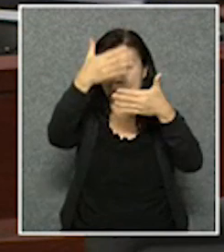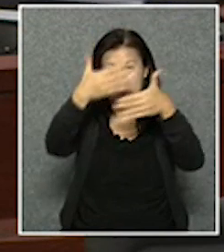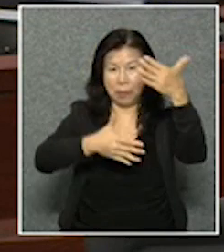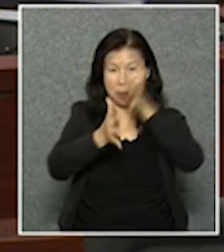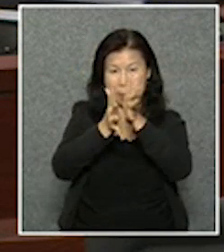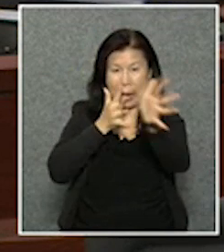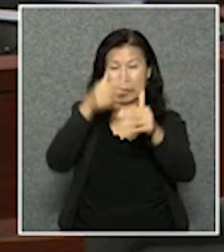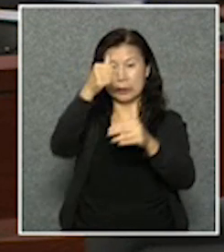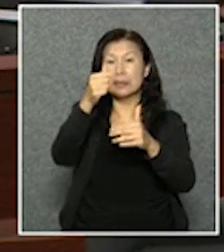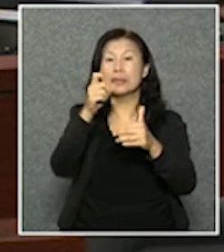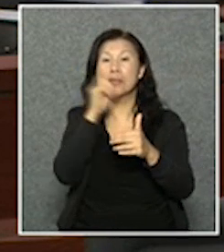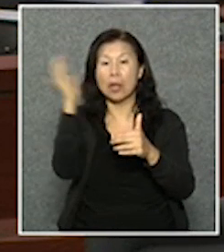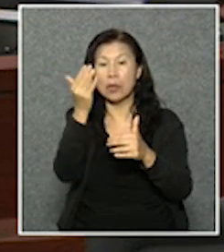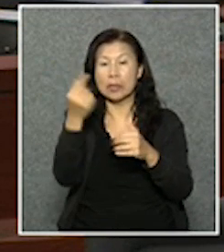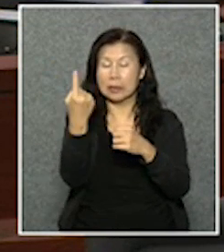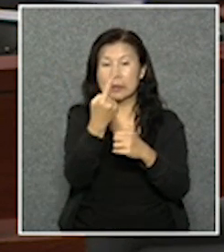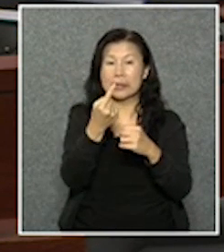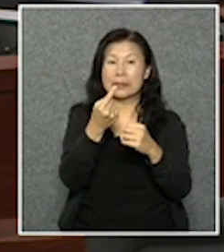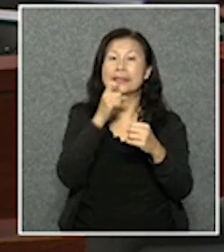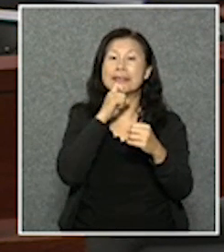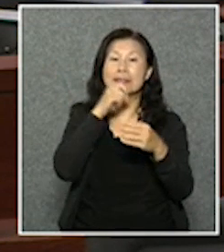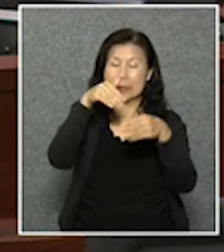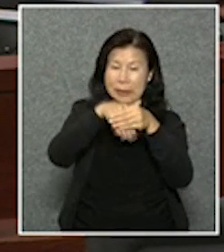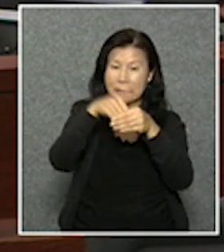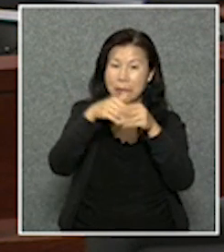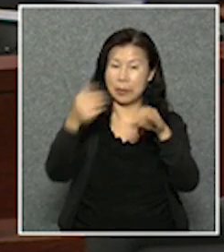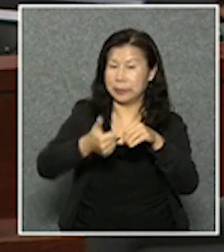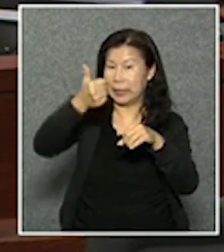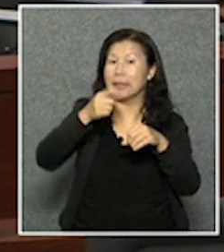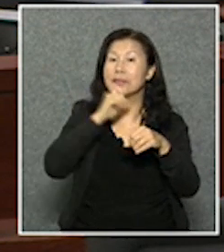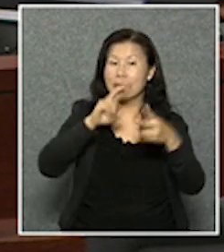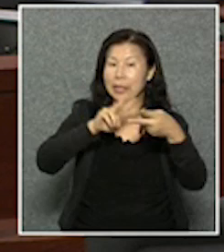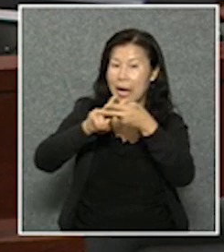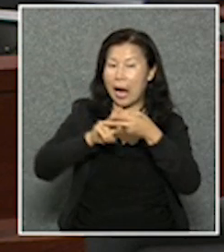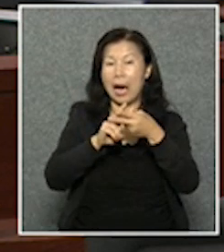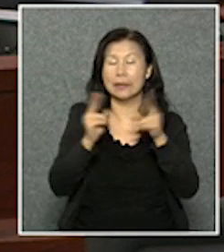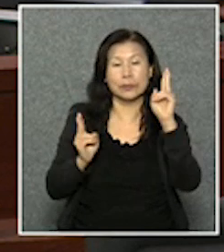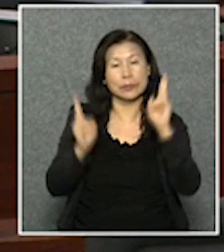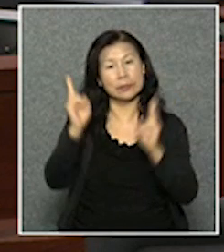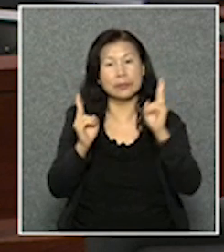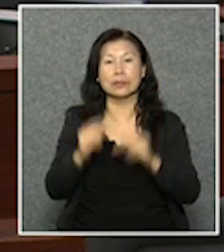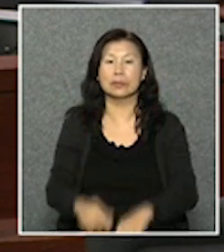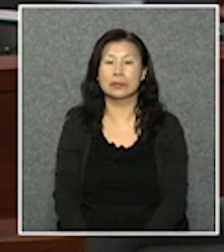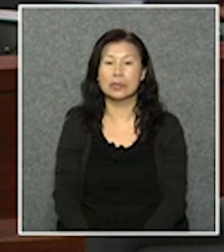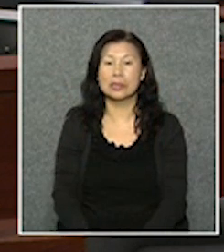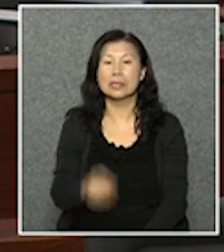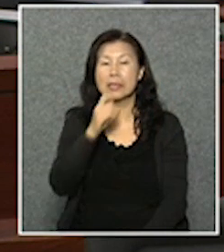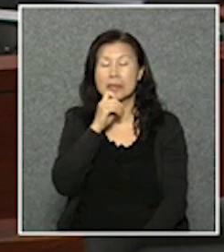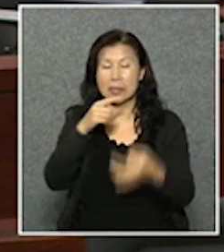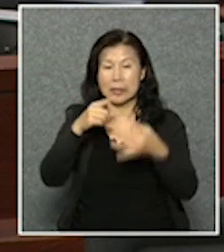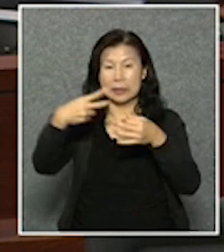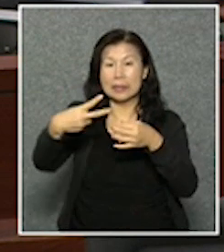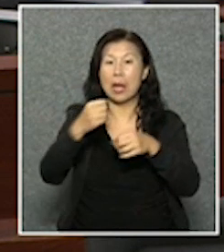一。咁啊，亦都係唯一入選嘅亞洲嘅城市。咁而同年咧，就係由萬事